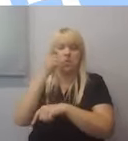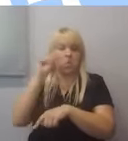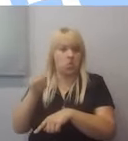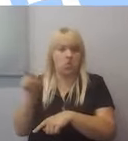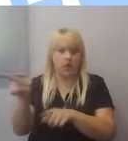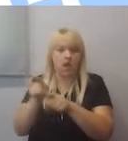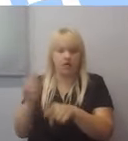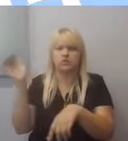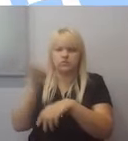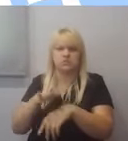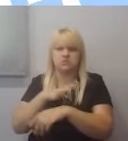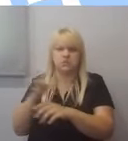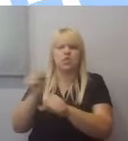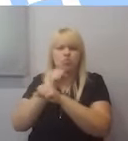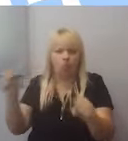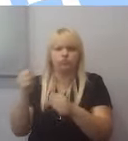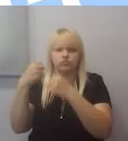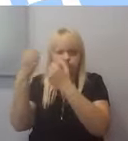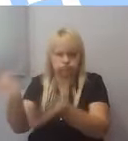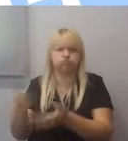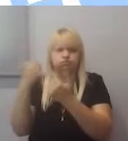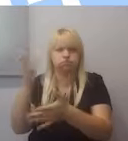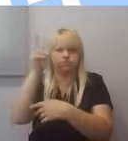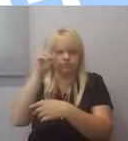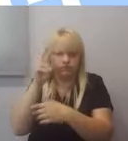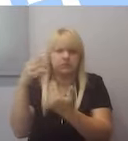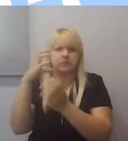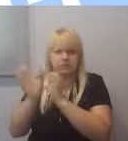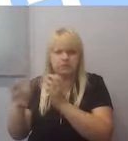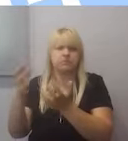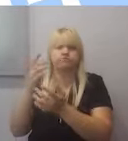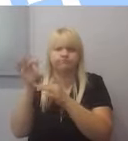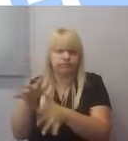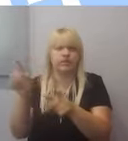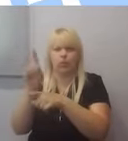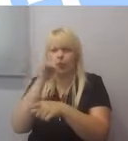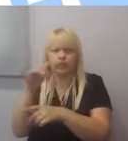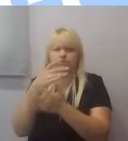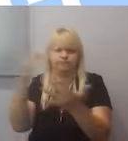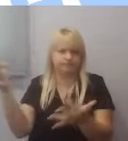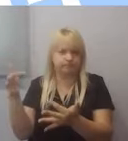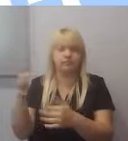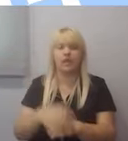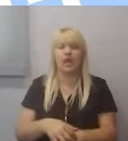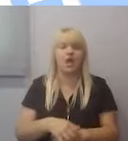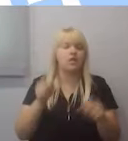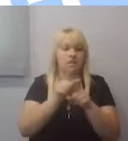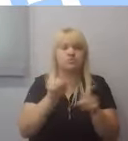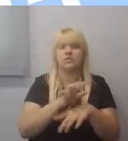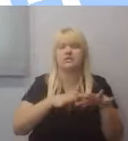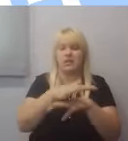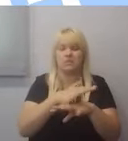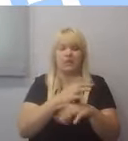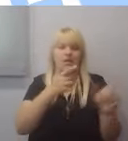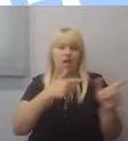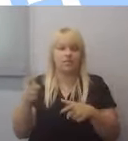nodrošināt ka tie kritiskie pakalpojumi tiek nodrošināti un pie tā visa protams nāk arī sabiedrības tad tas elements ja tad ir tā gatavības kultūra vai sagatavošanās